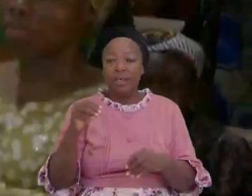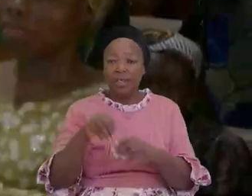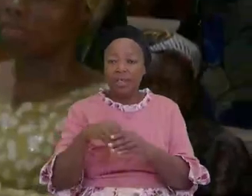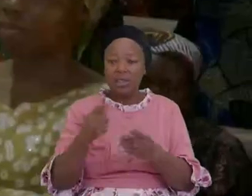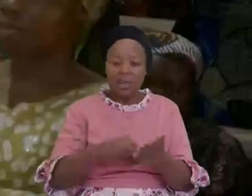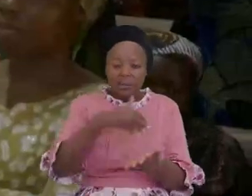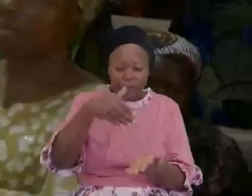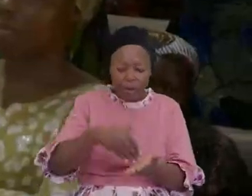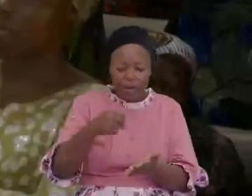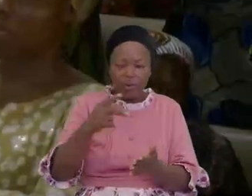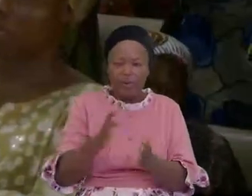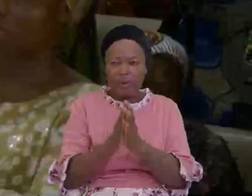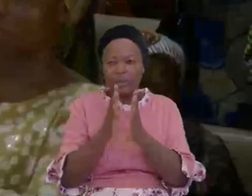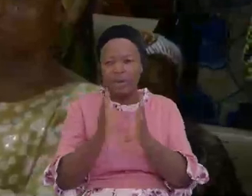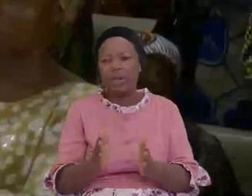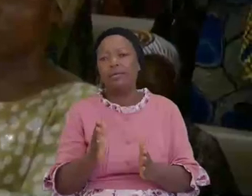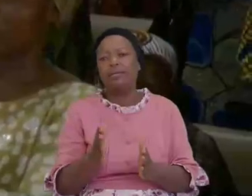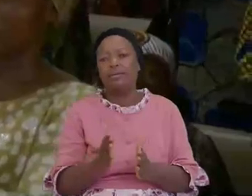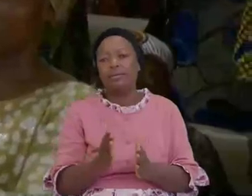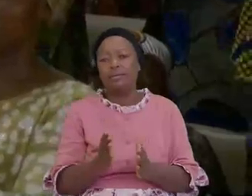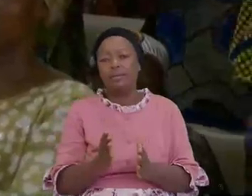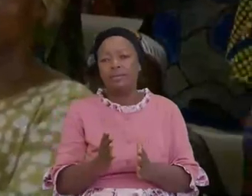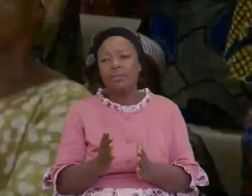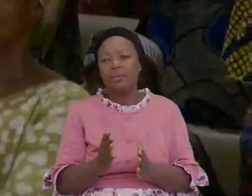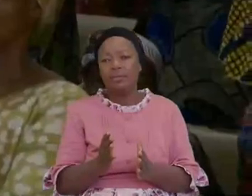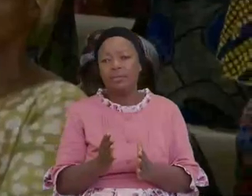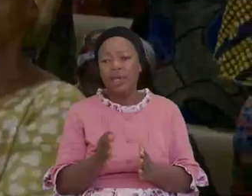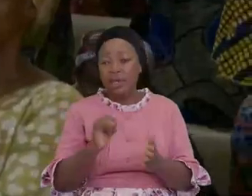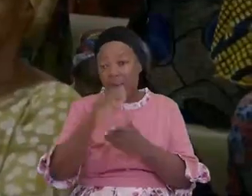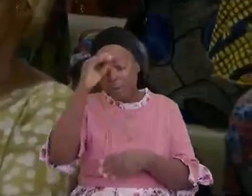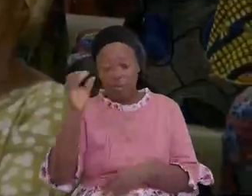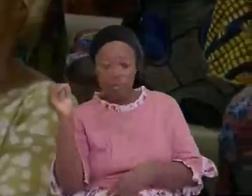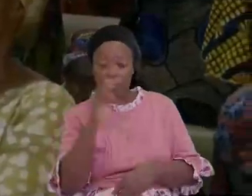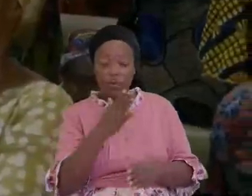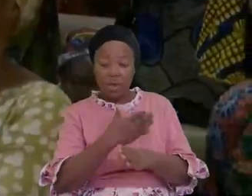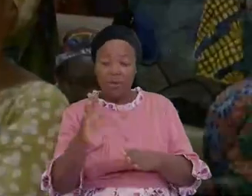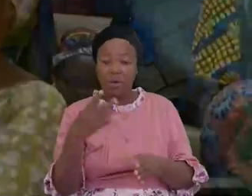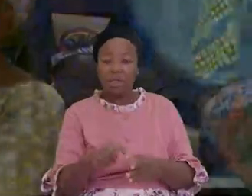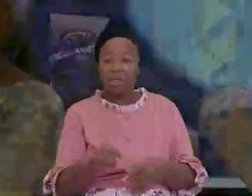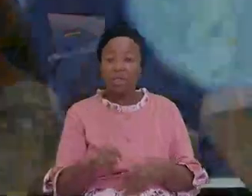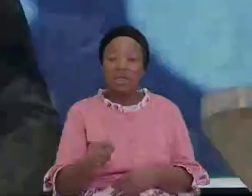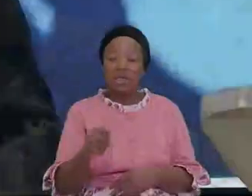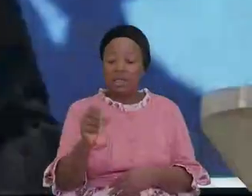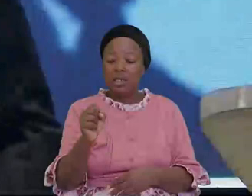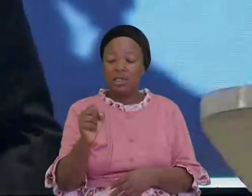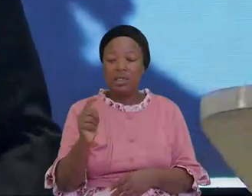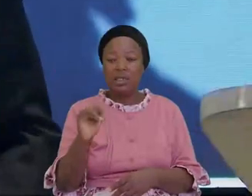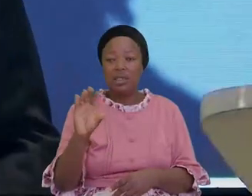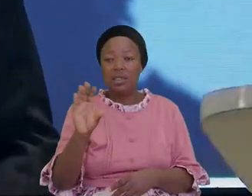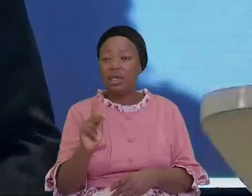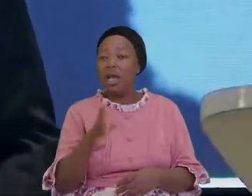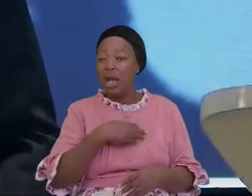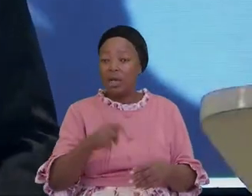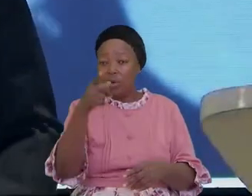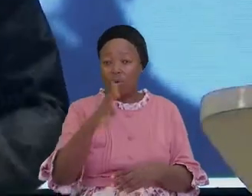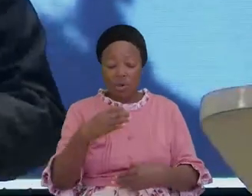Au milieu de la prière, il a jeté le bâton. Dieu a créé des os